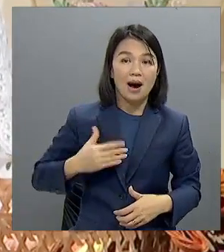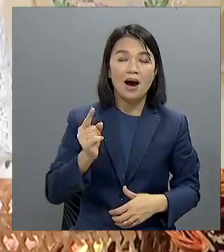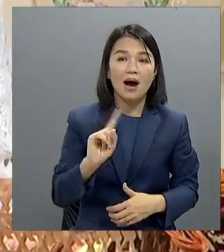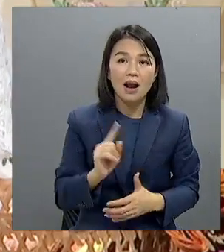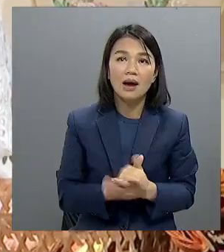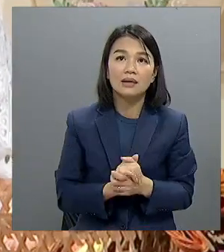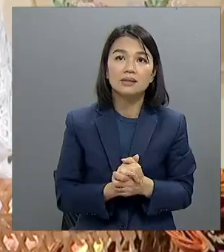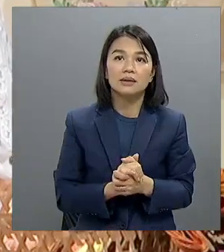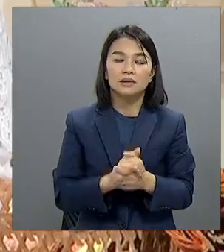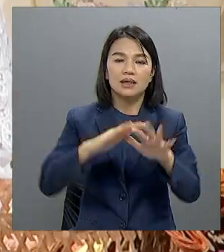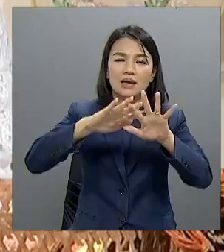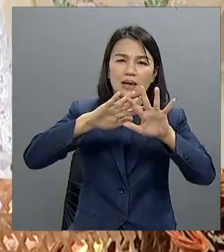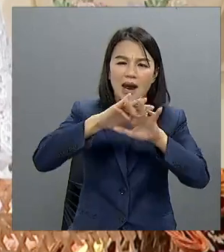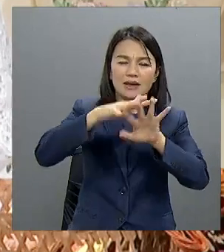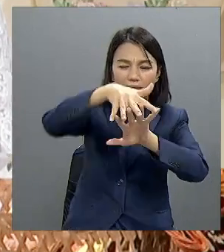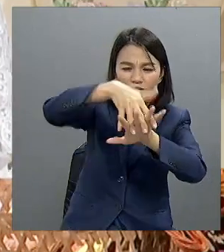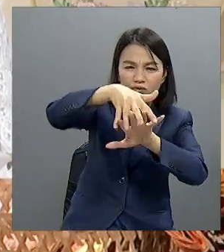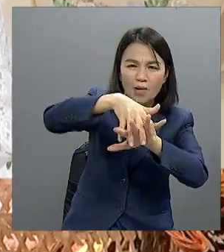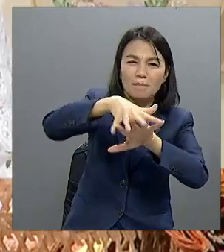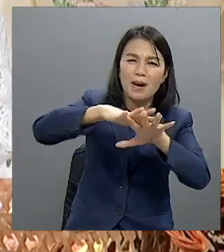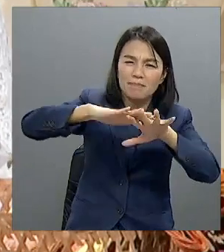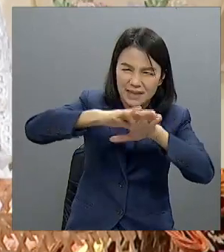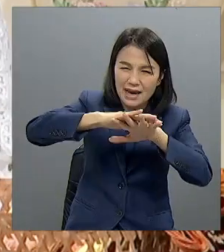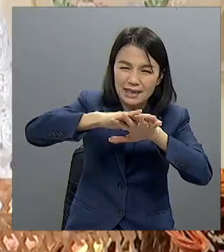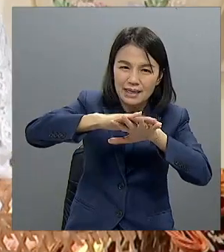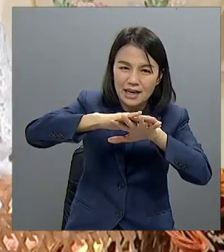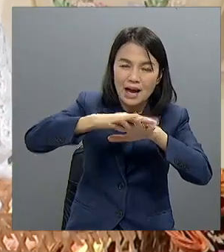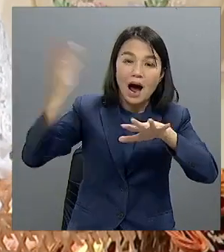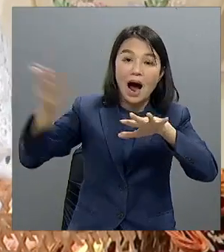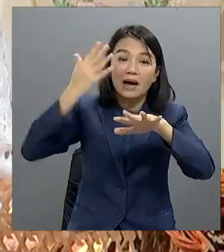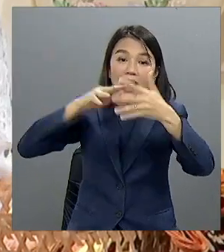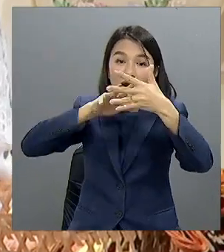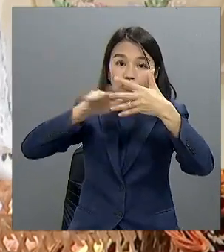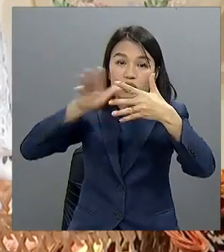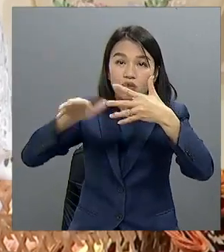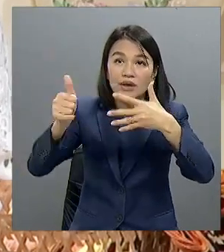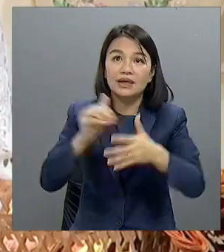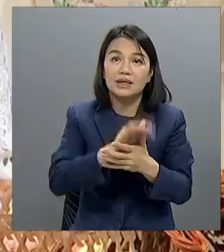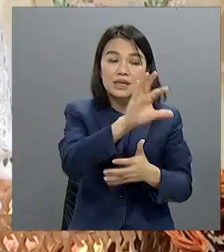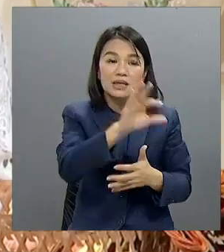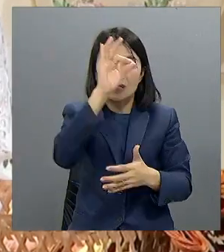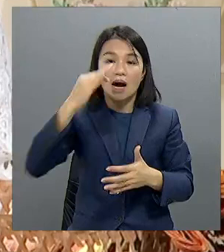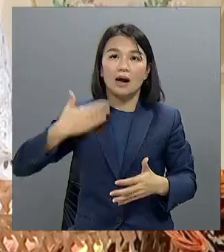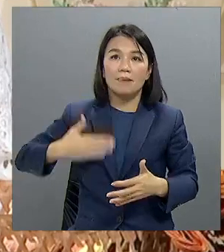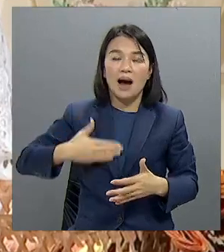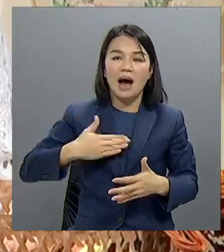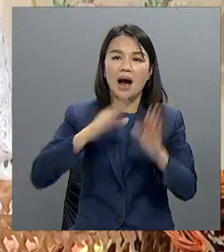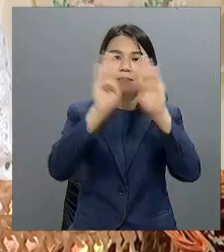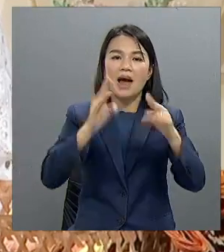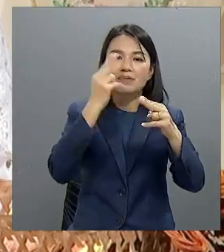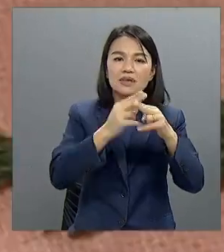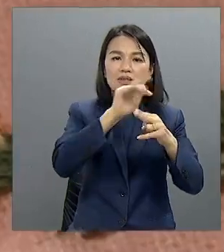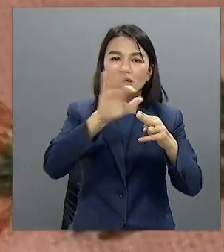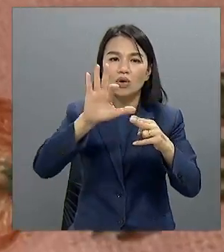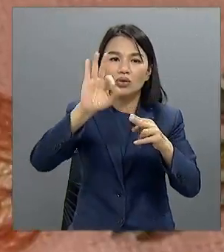แน่นสักนิดนึงแต่ก็สามารถระบายอากาศได้ดีที่พี่เลือกใช้พี่ก็ใช้เป็นพวกผ้าฝ้ายผ้าสาลูแล้วก็ผ้